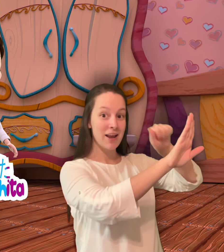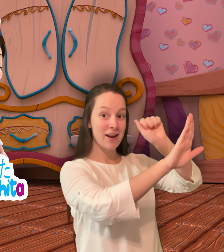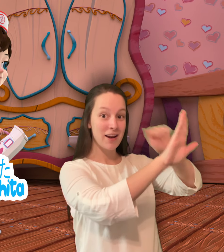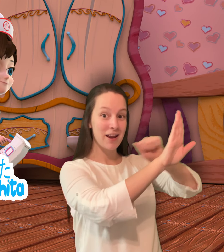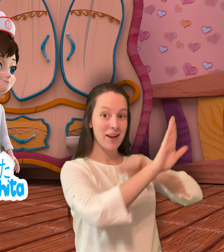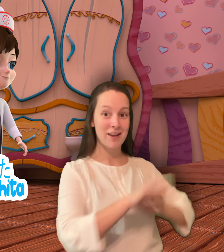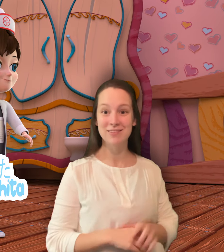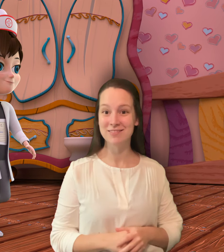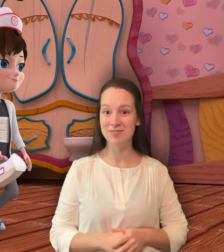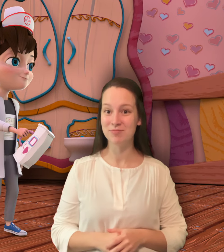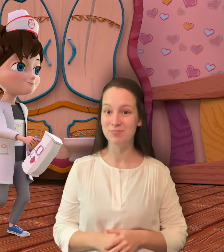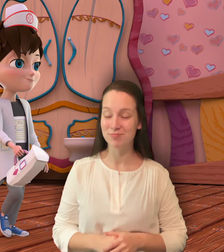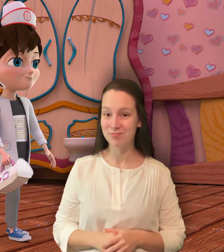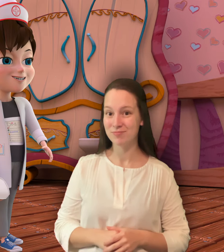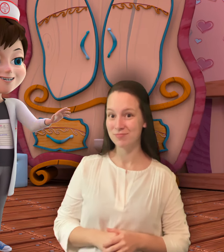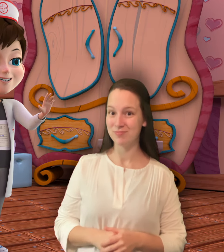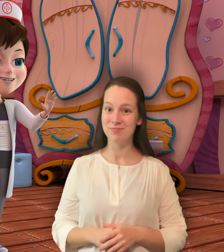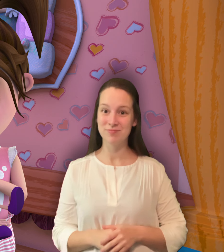にくし